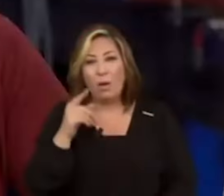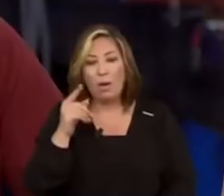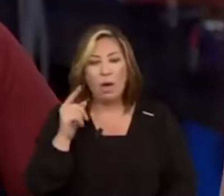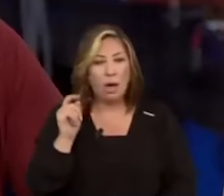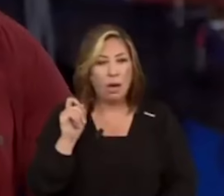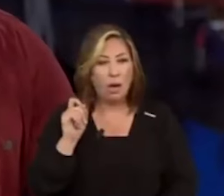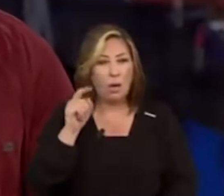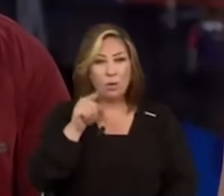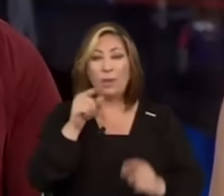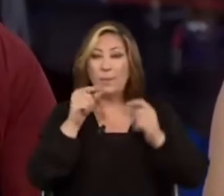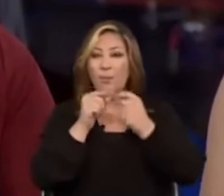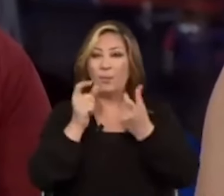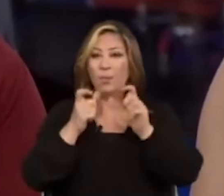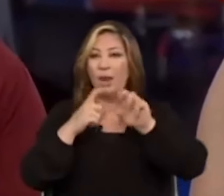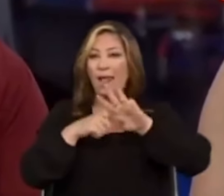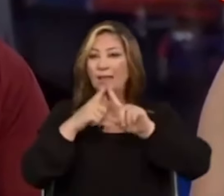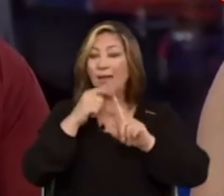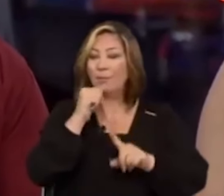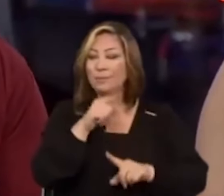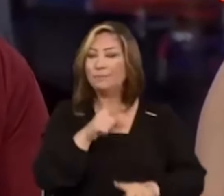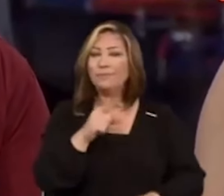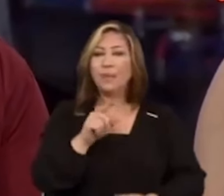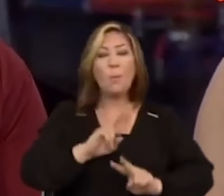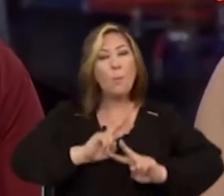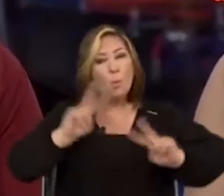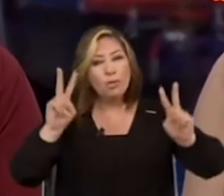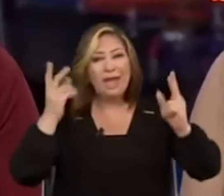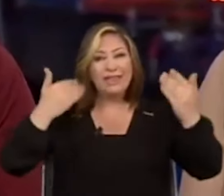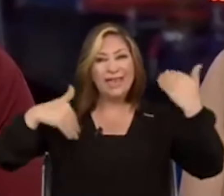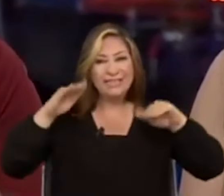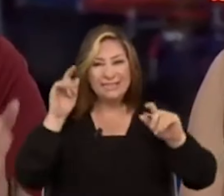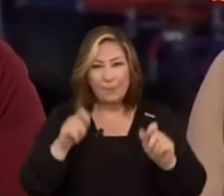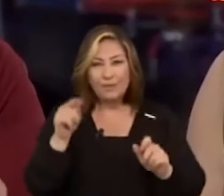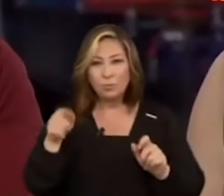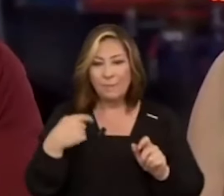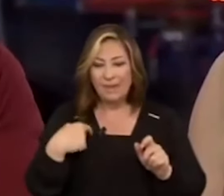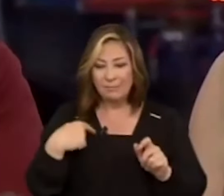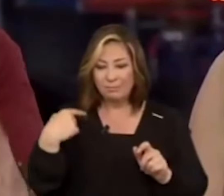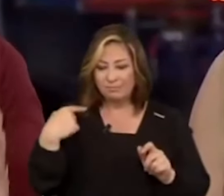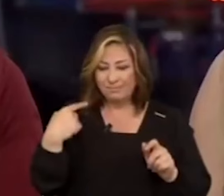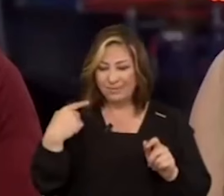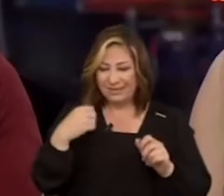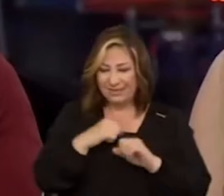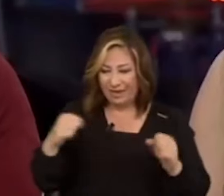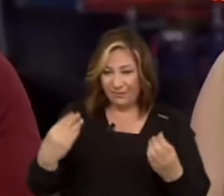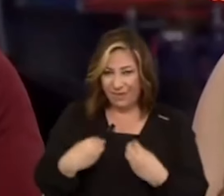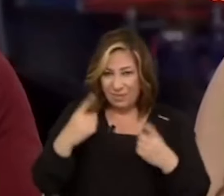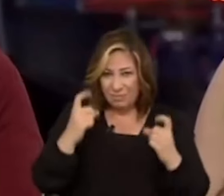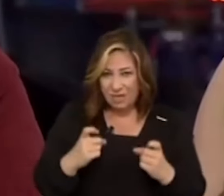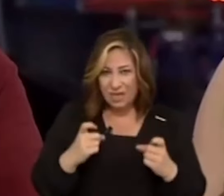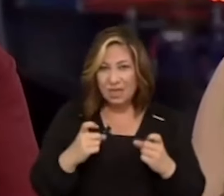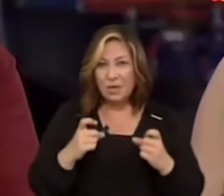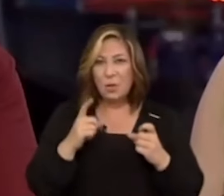orada Bülent abi şöyle bir şey yapmak istemiş. Modern dans yaparsam bu benim imajımı zedeler mi acaba? Bende oturur mu